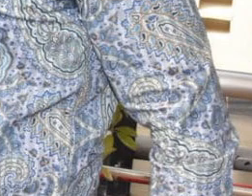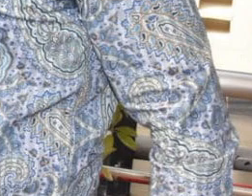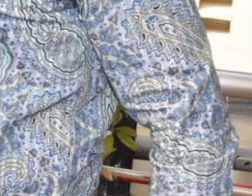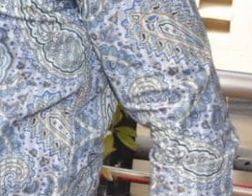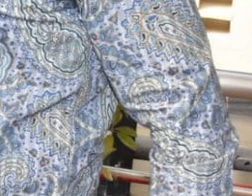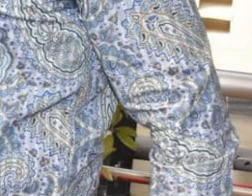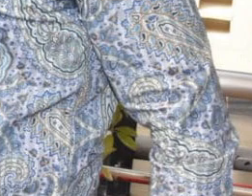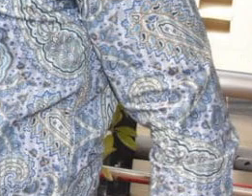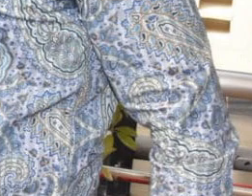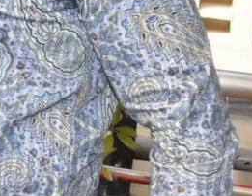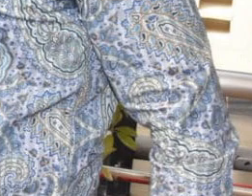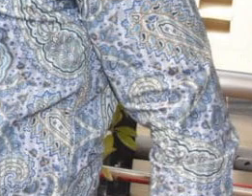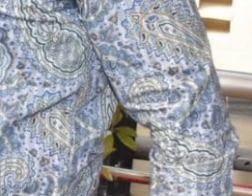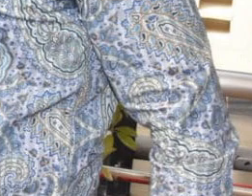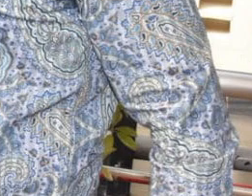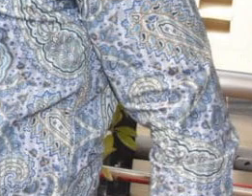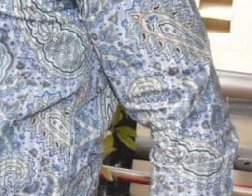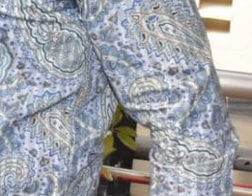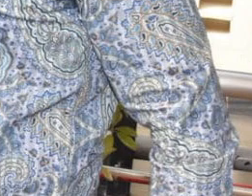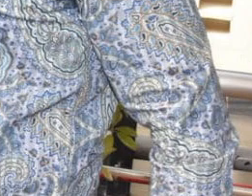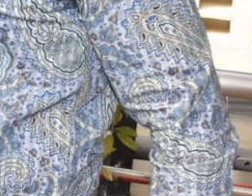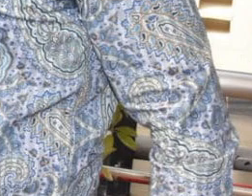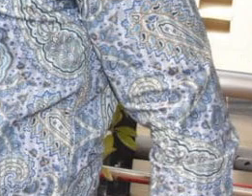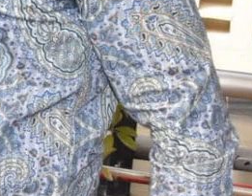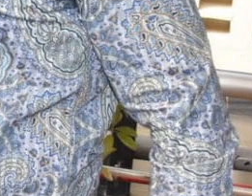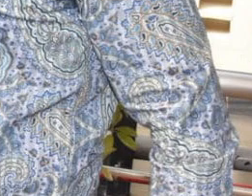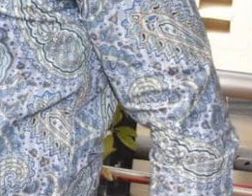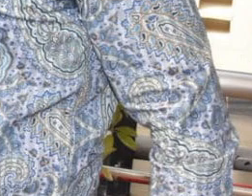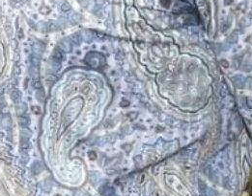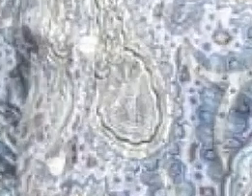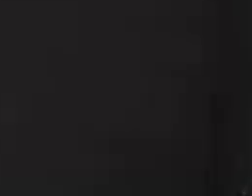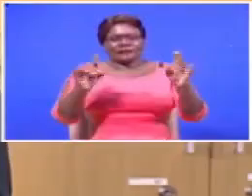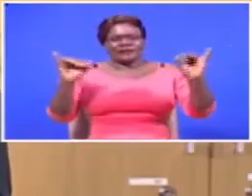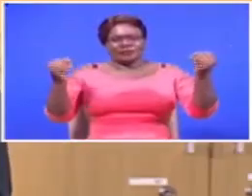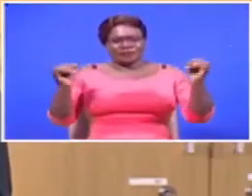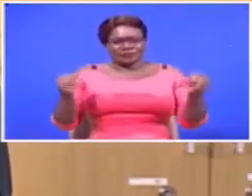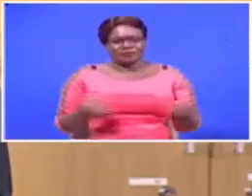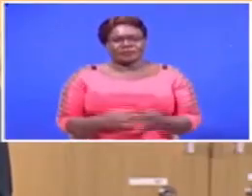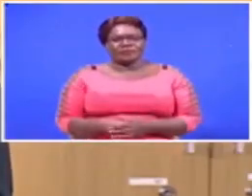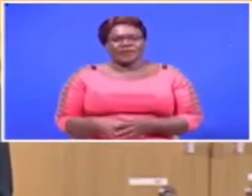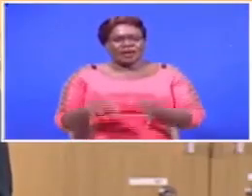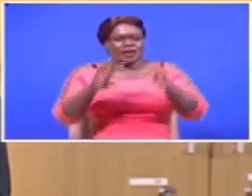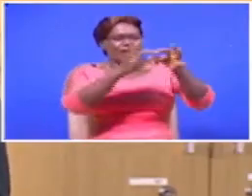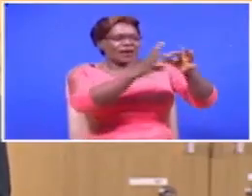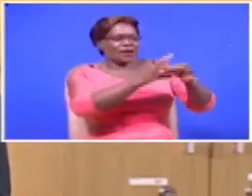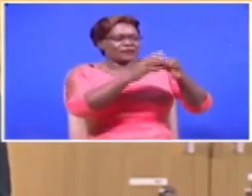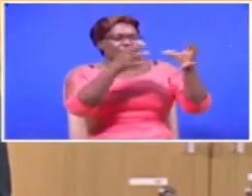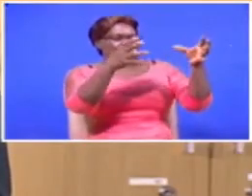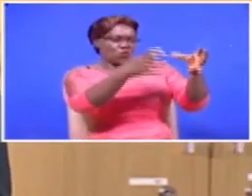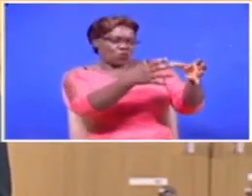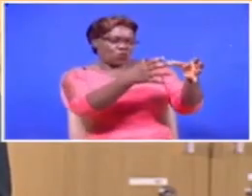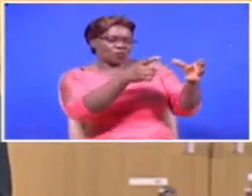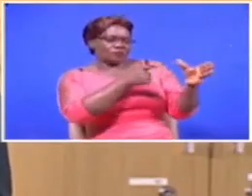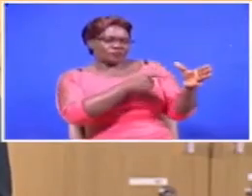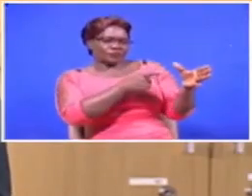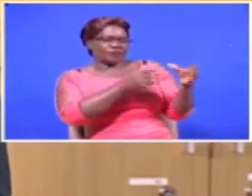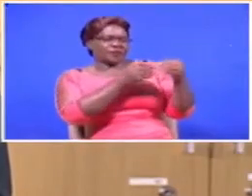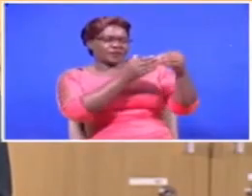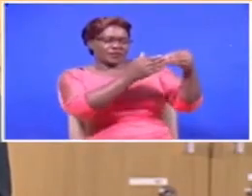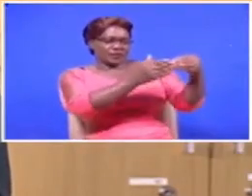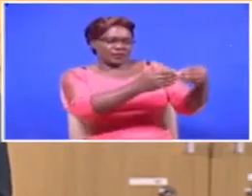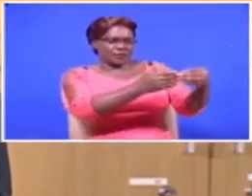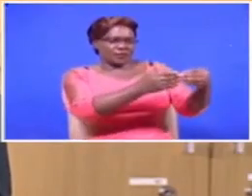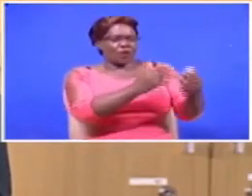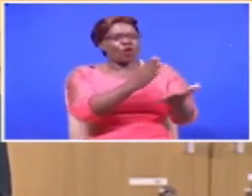between President Ruto and the former Prime Minister Raila Odinga. Now, the Azimio la Umoja One Kenya leadership